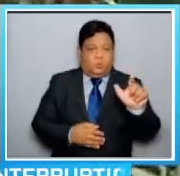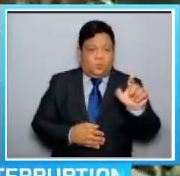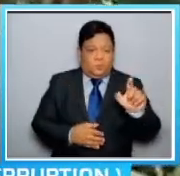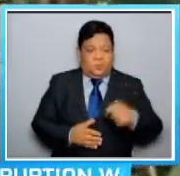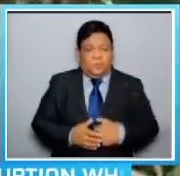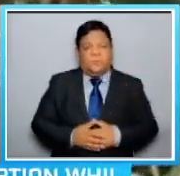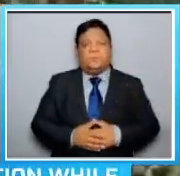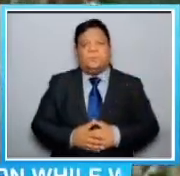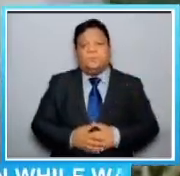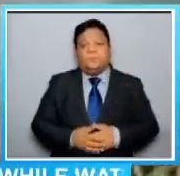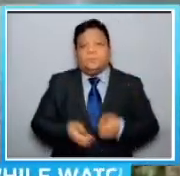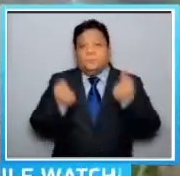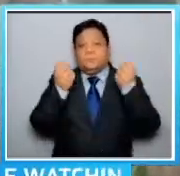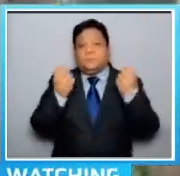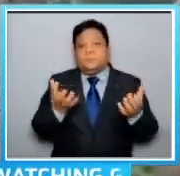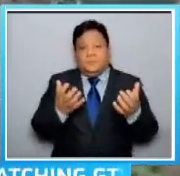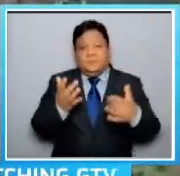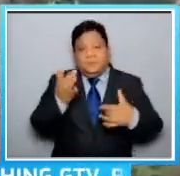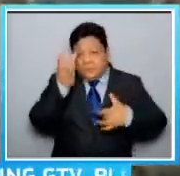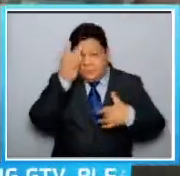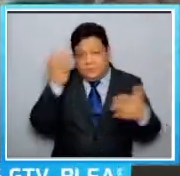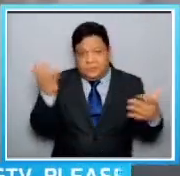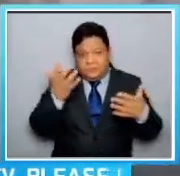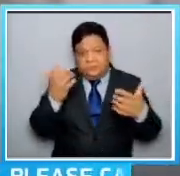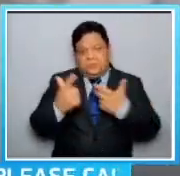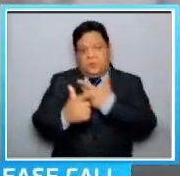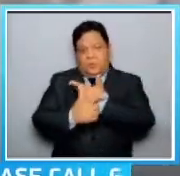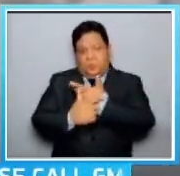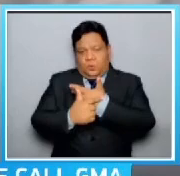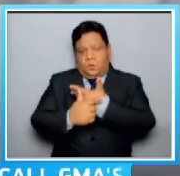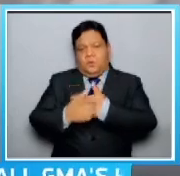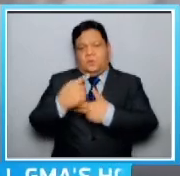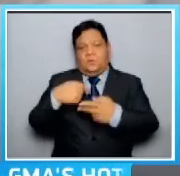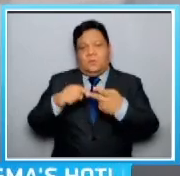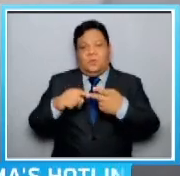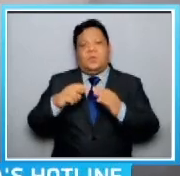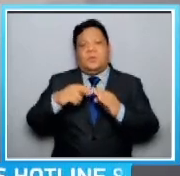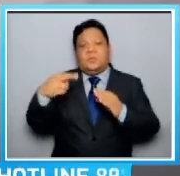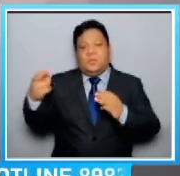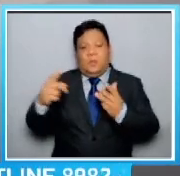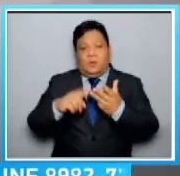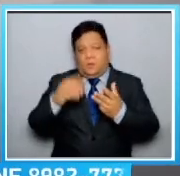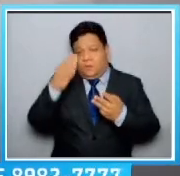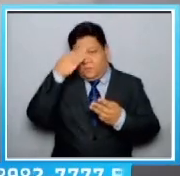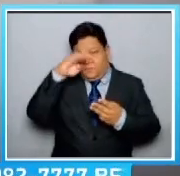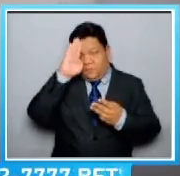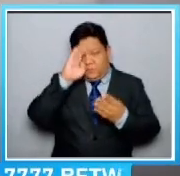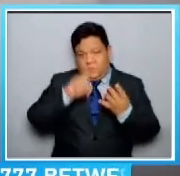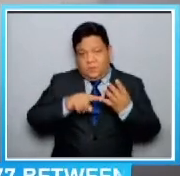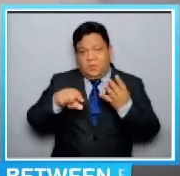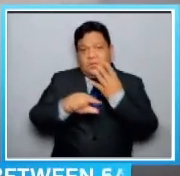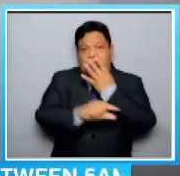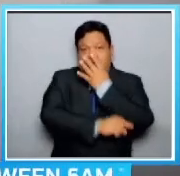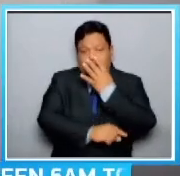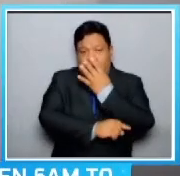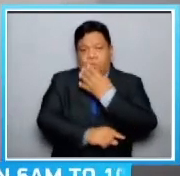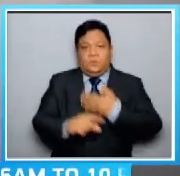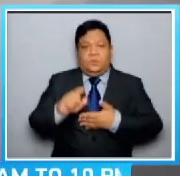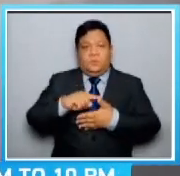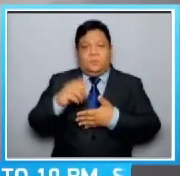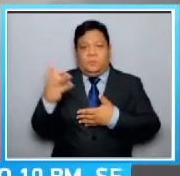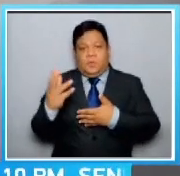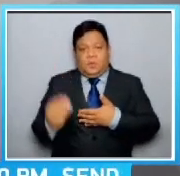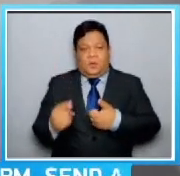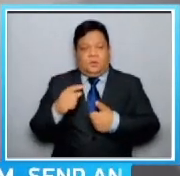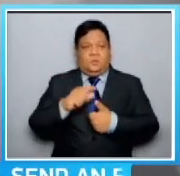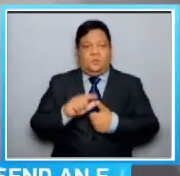pinakamaraming kaso ang Laguna. Sumunod ang Rizal, Cavite, Quezon, Batangas at Lucena. Pinakamarami